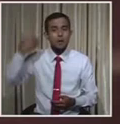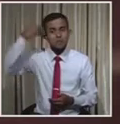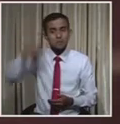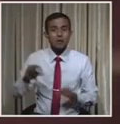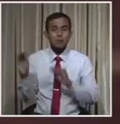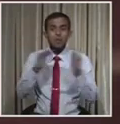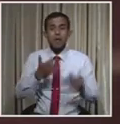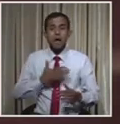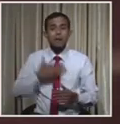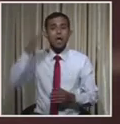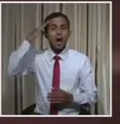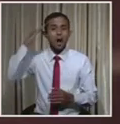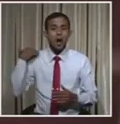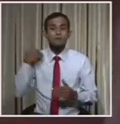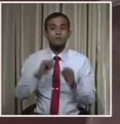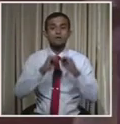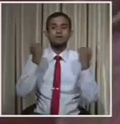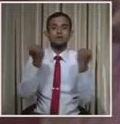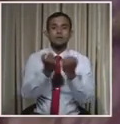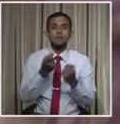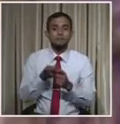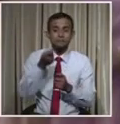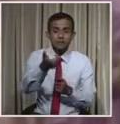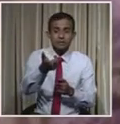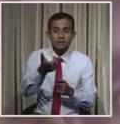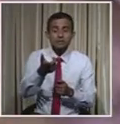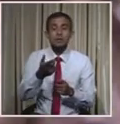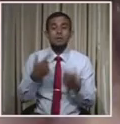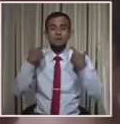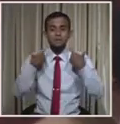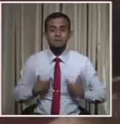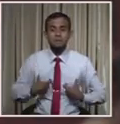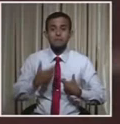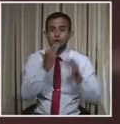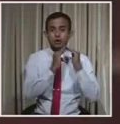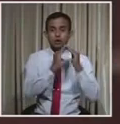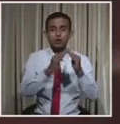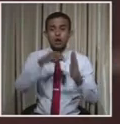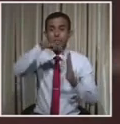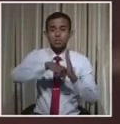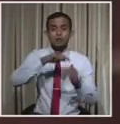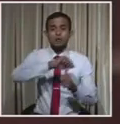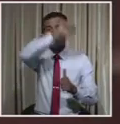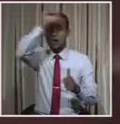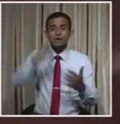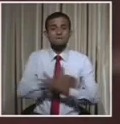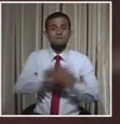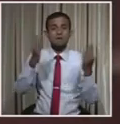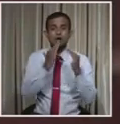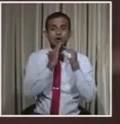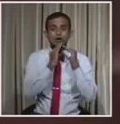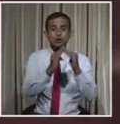අපේ අම්මා සමාජ සත්කාරක අරමුදලටයි වැටුප බැර කළේ මහින්ද රාජපක්ෂ විද්‍යාලයේ දකුණු ආසියාවේ විශාලතම